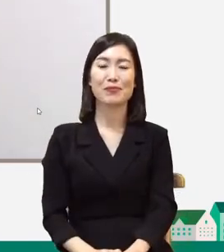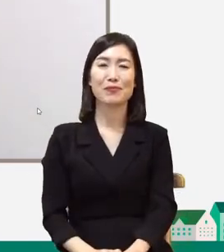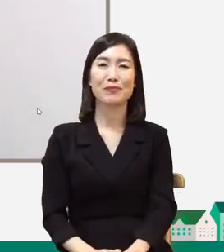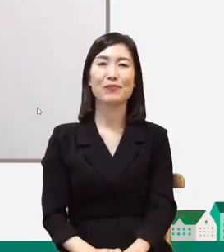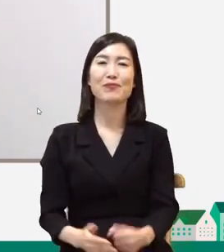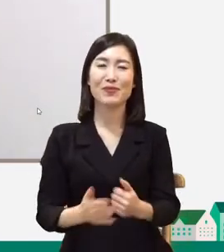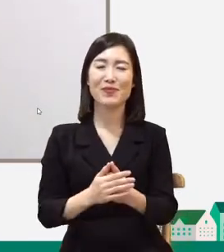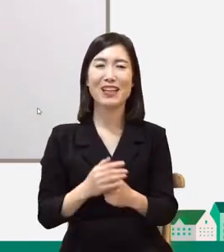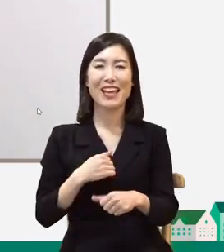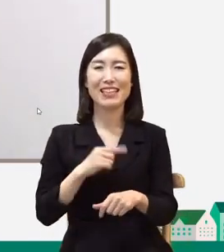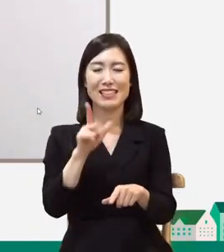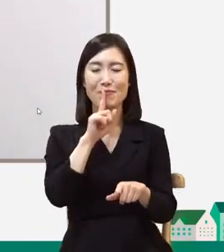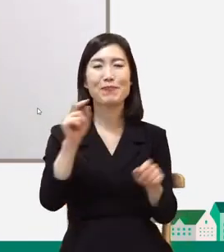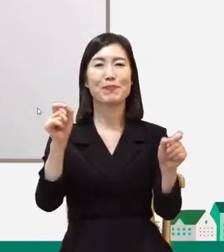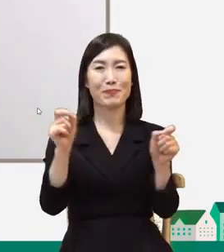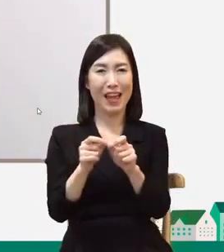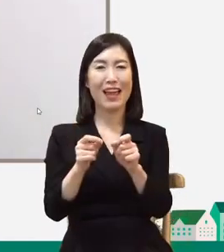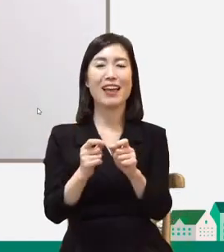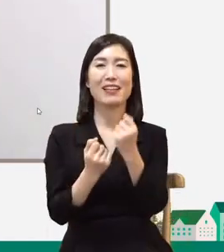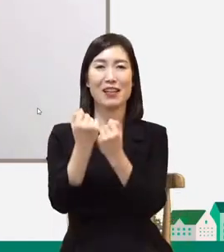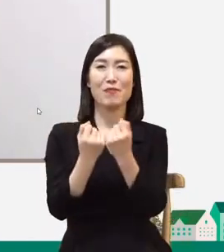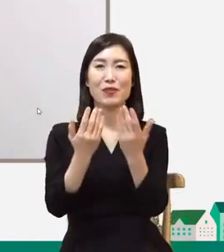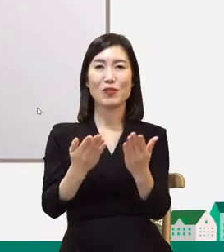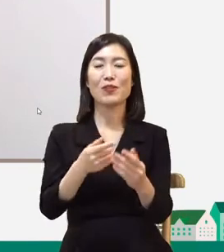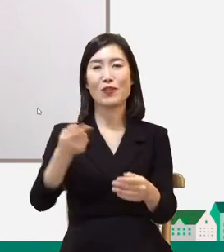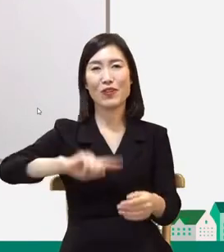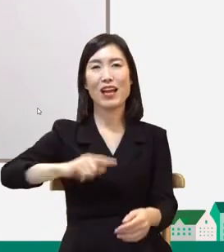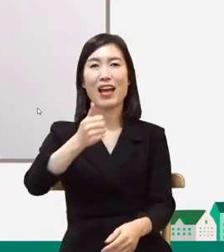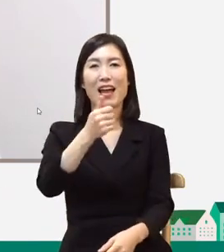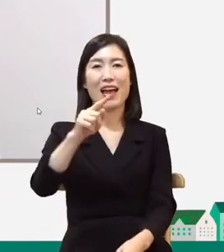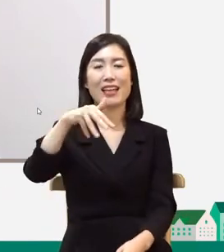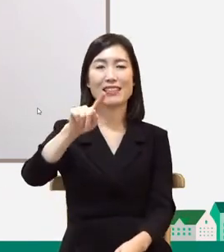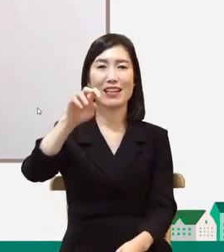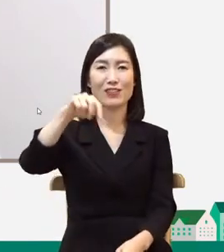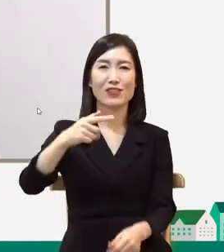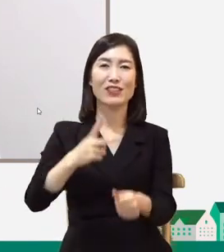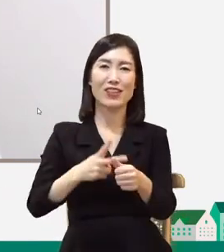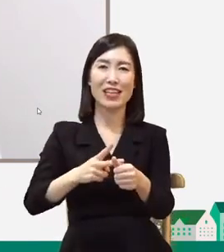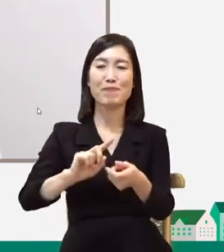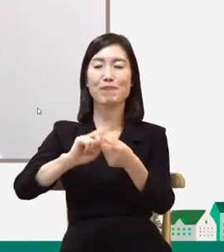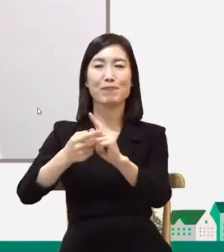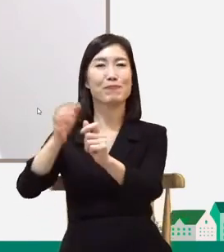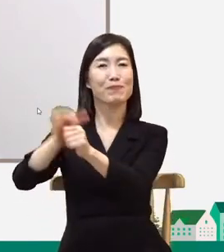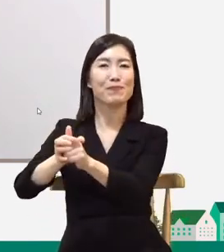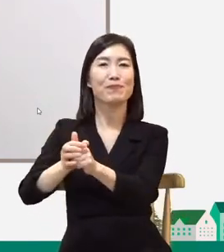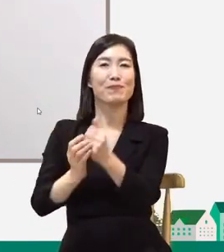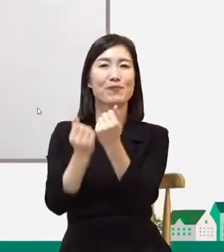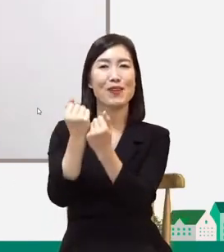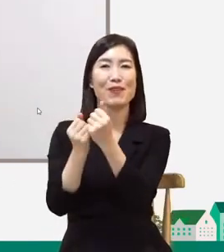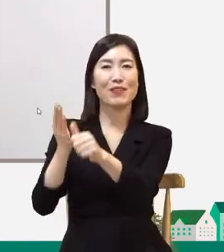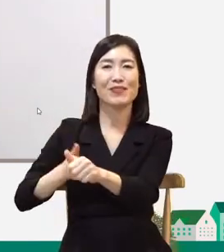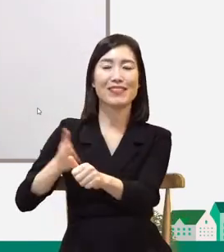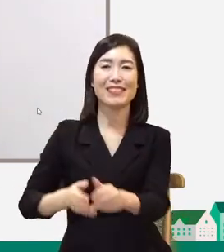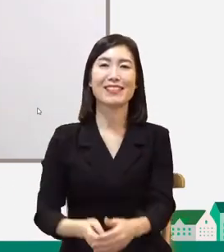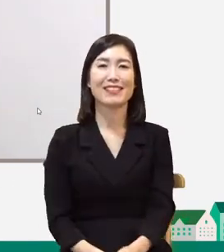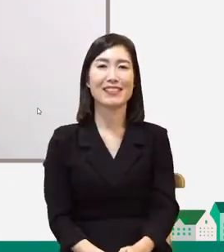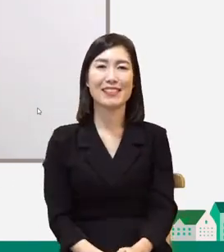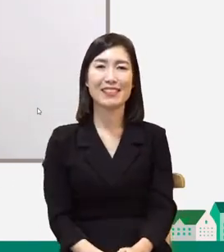그래서 이 정도로 조금 마치고요. 하창수 선생님께 다음 이야기를 듣는 시간을 갖도록